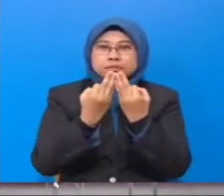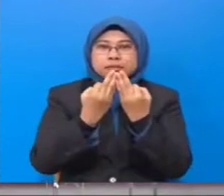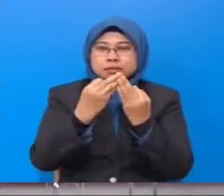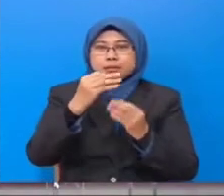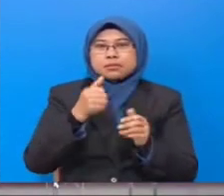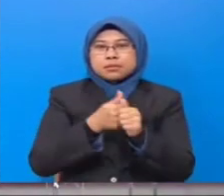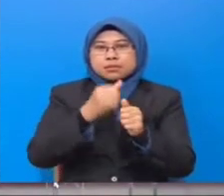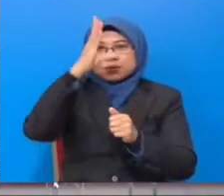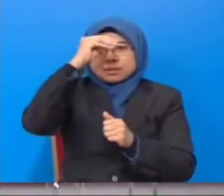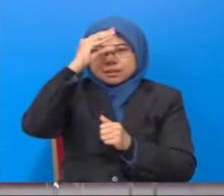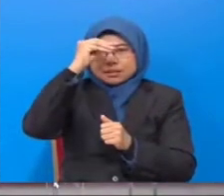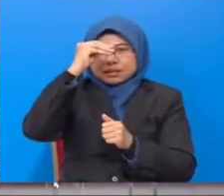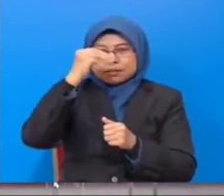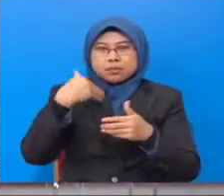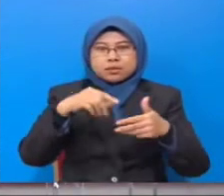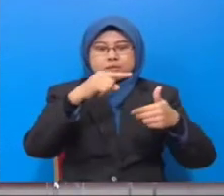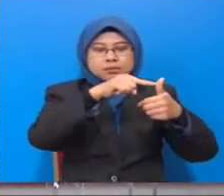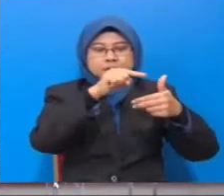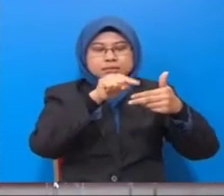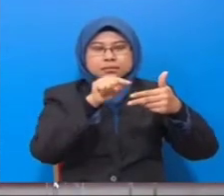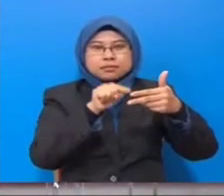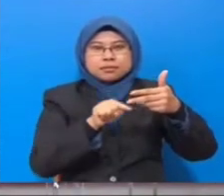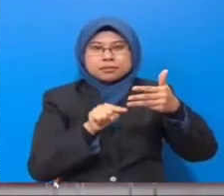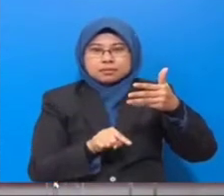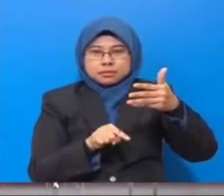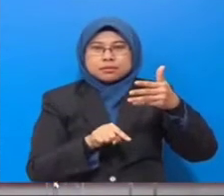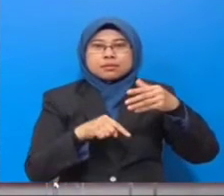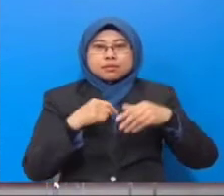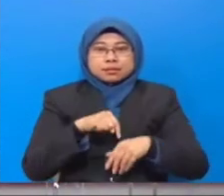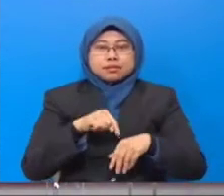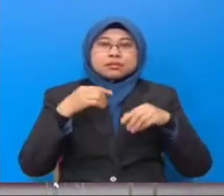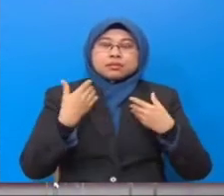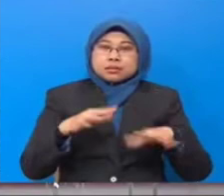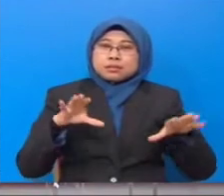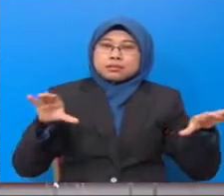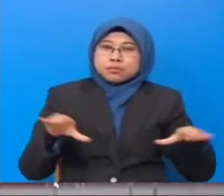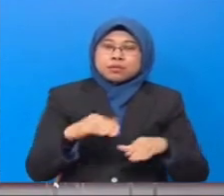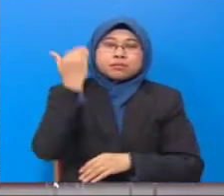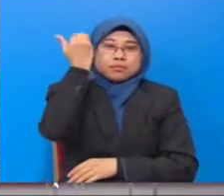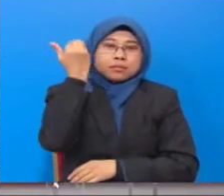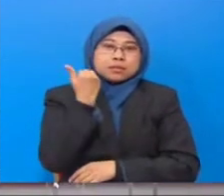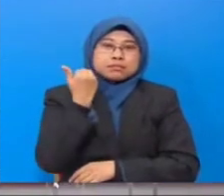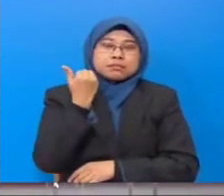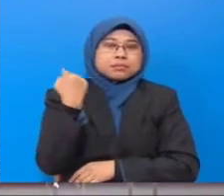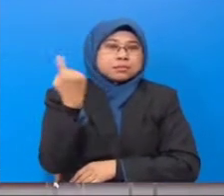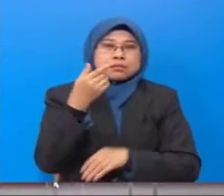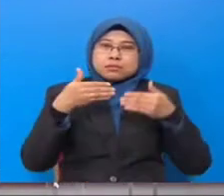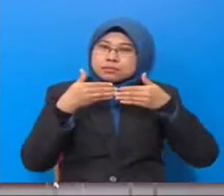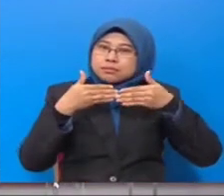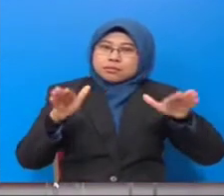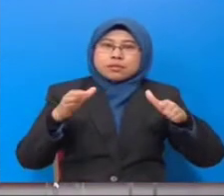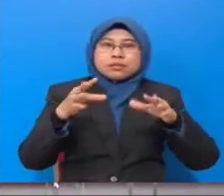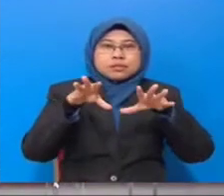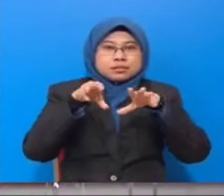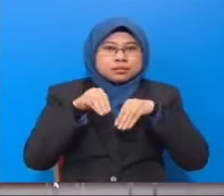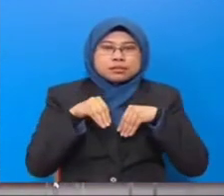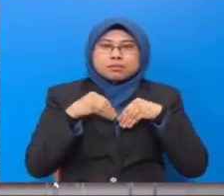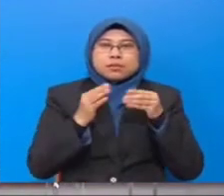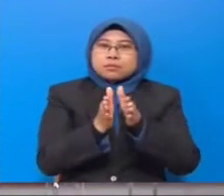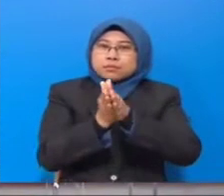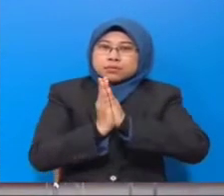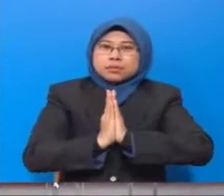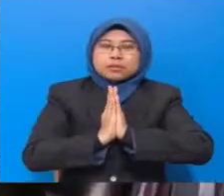mengikut Tertia Sabah ini yang kita lakukan dan juga mah kamu sentiasa terbukq menerima sebarang